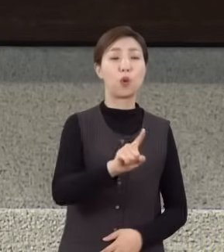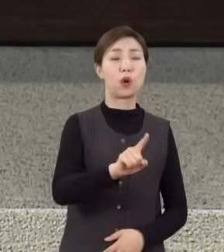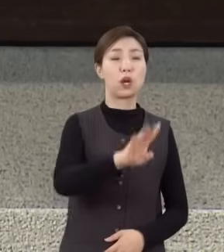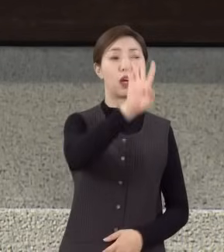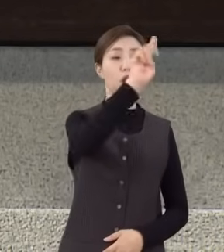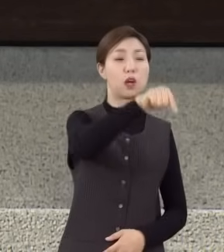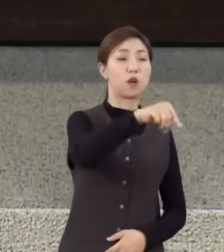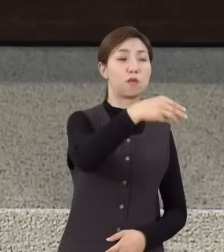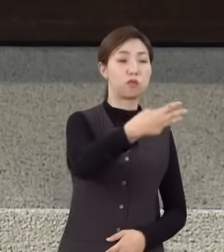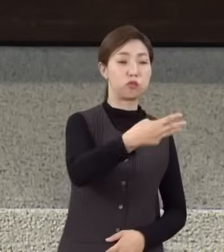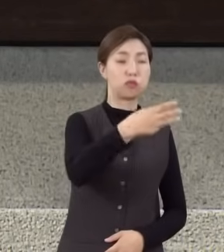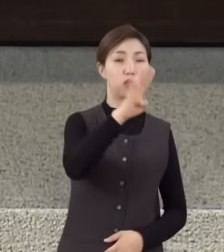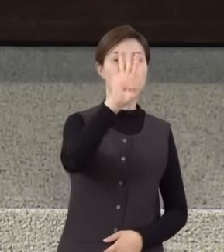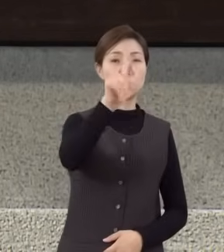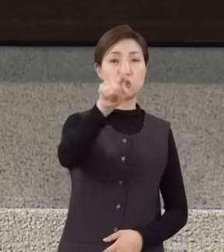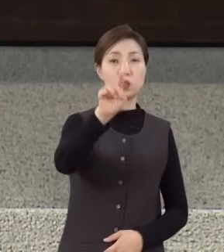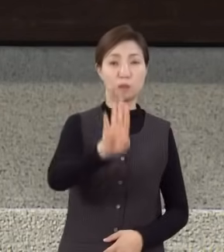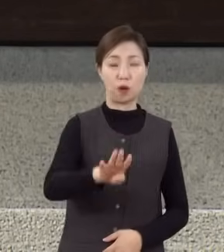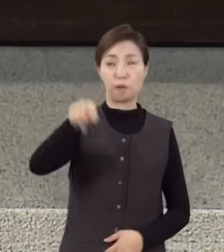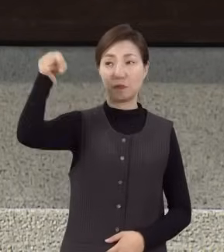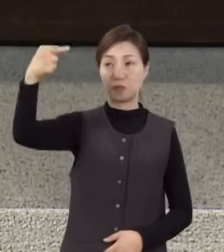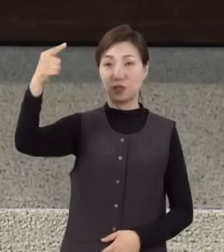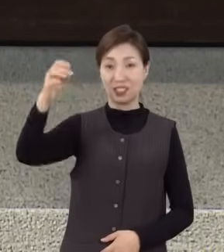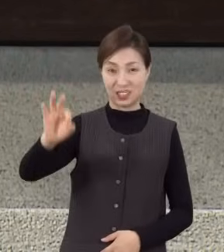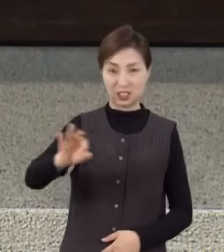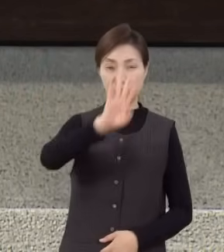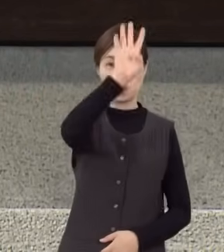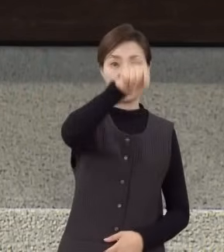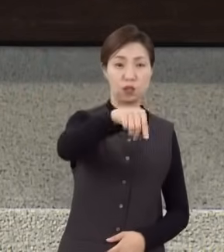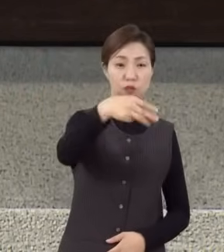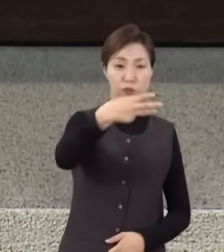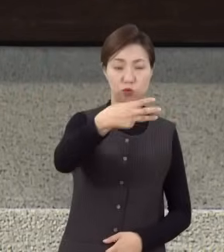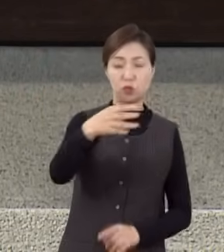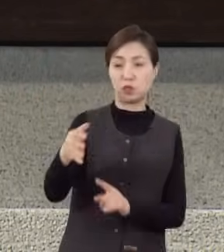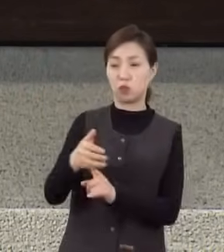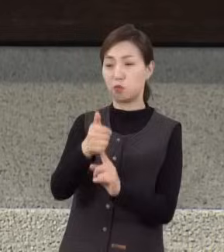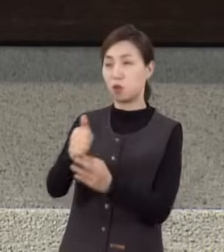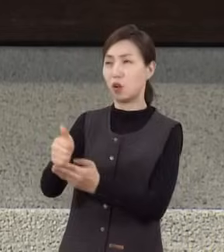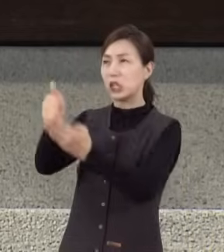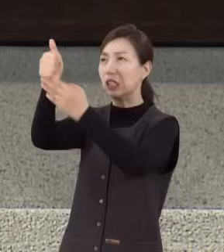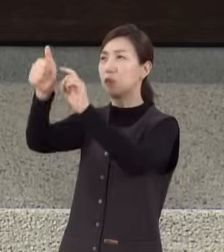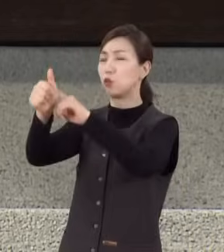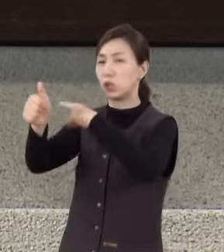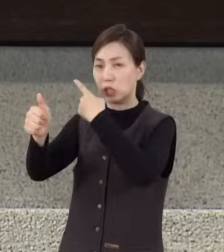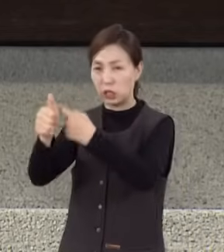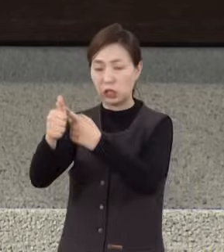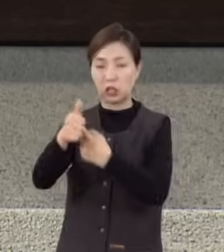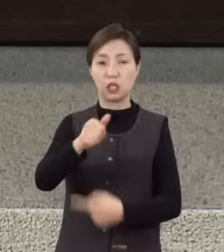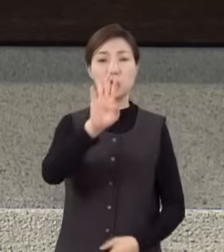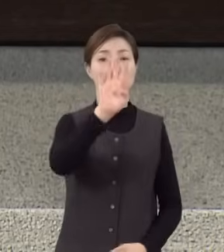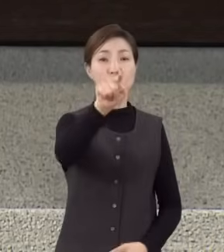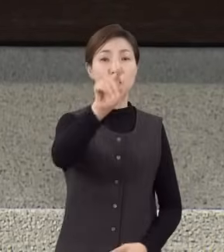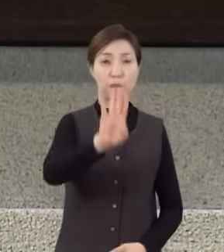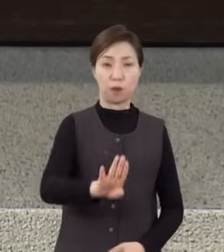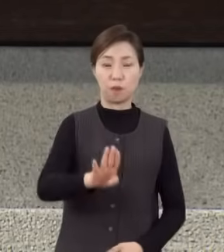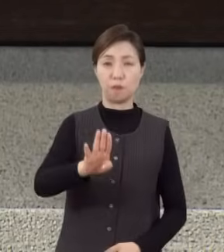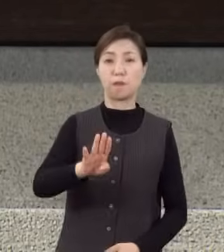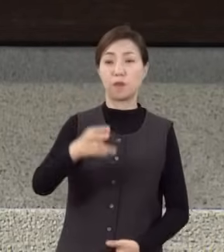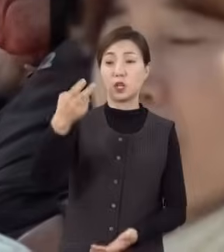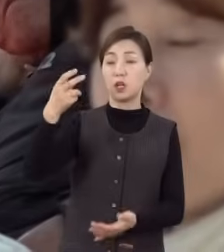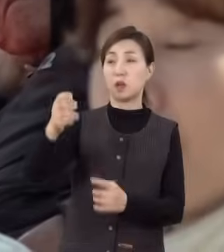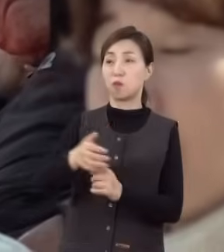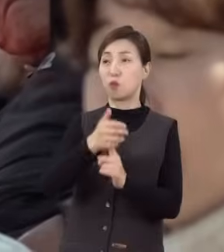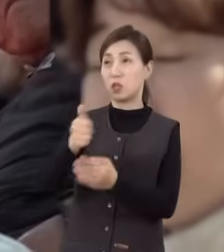불법 승 삼보를 계속 마음을 집중하면서 마음을 고요하게 잘